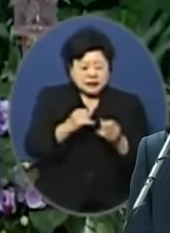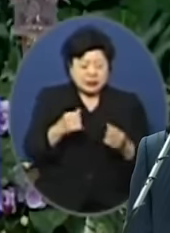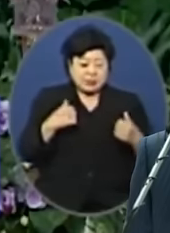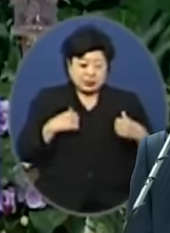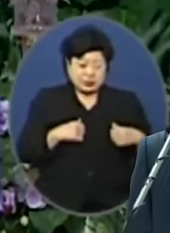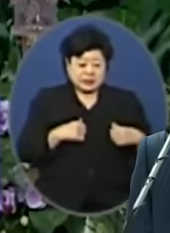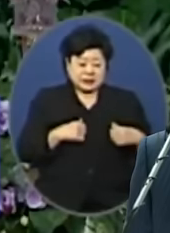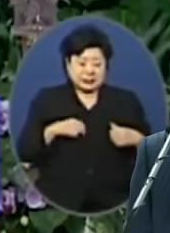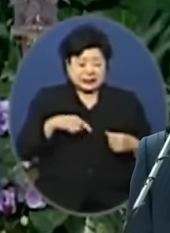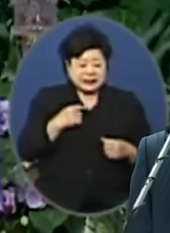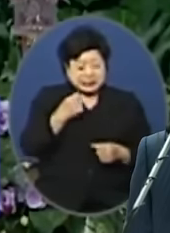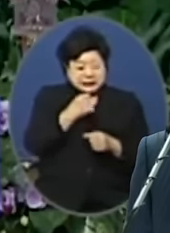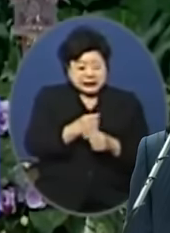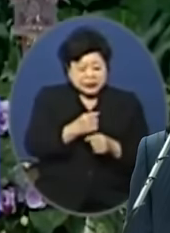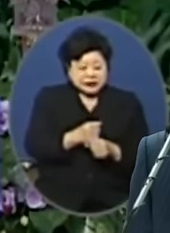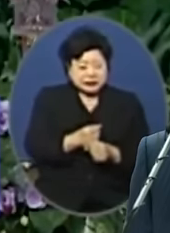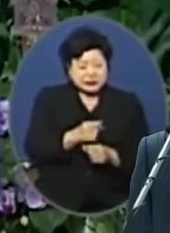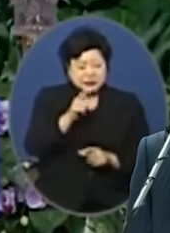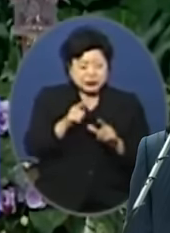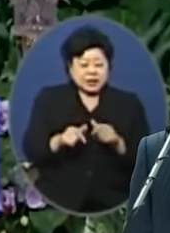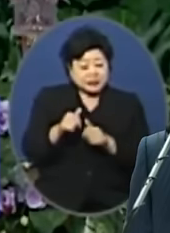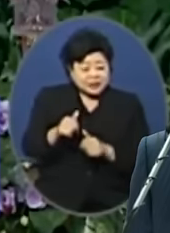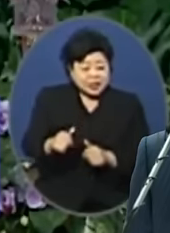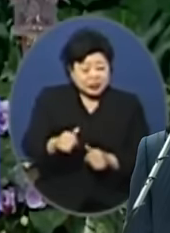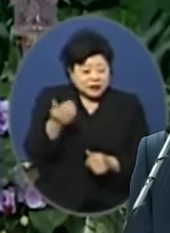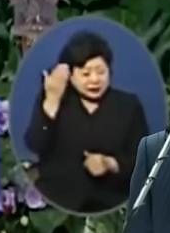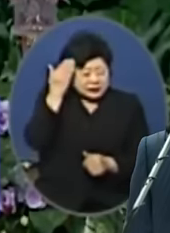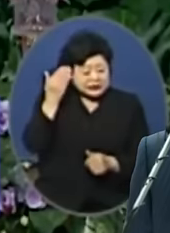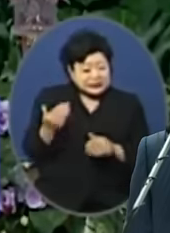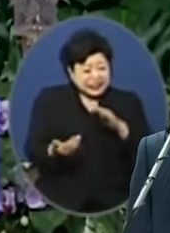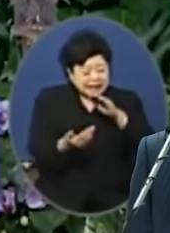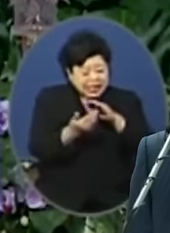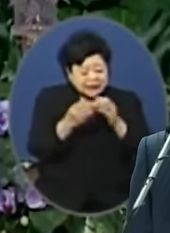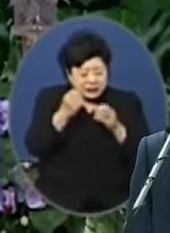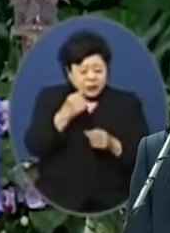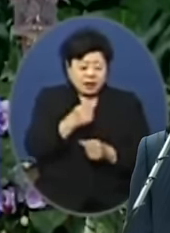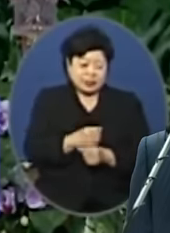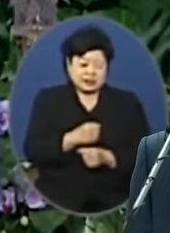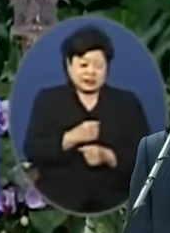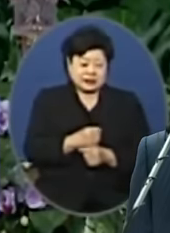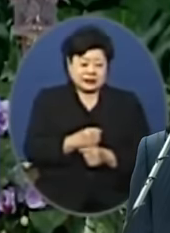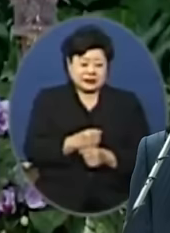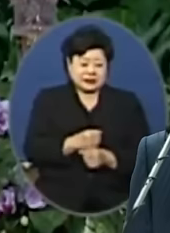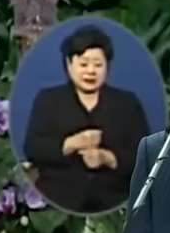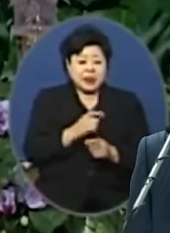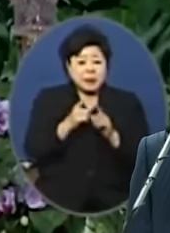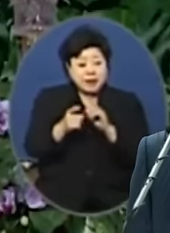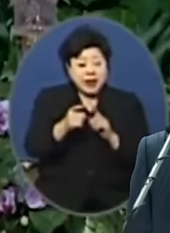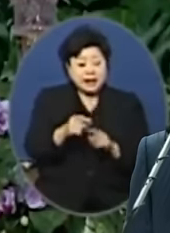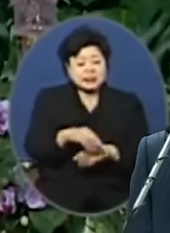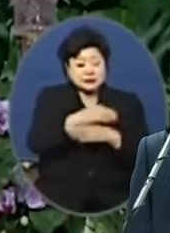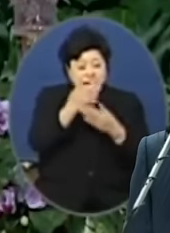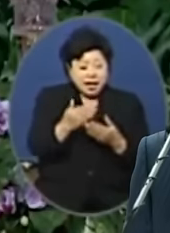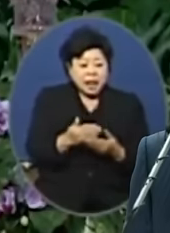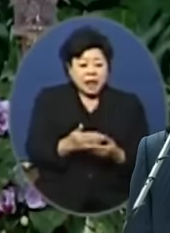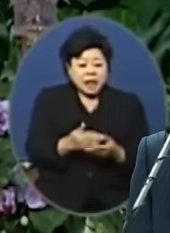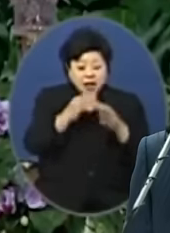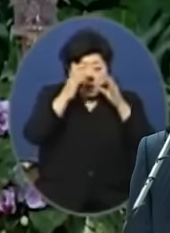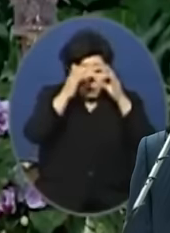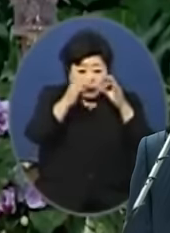입었으니 이는 자기를 창조하신 이의 형상을 따라 지식에까지 새롭게 하심을 입은 자니라. 오늘 이 말씀을 다 우리가